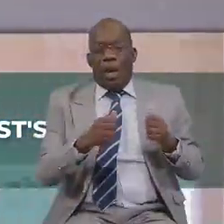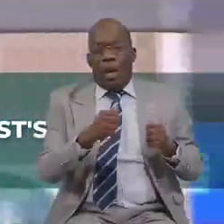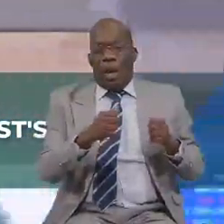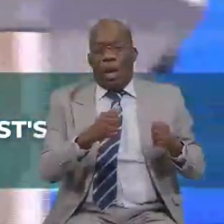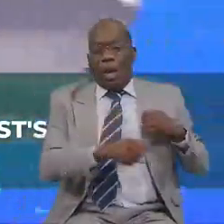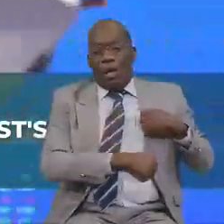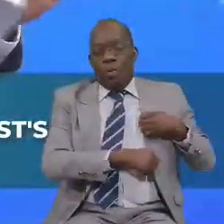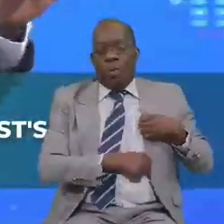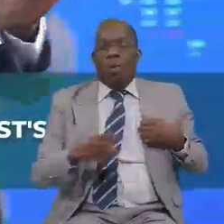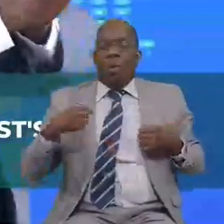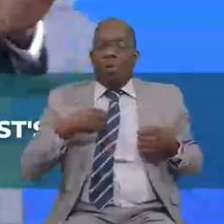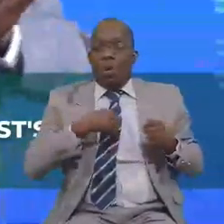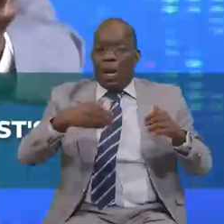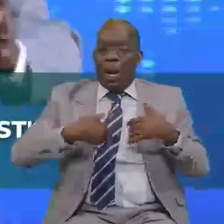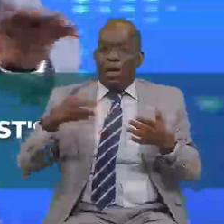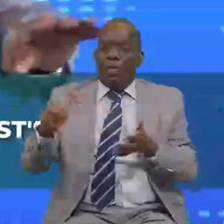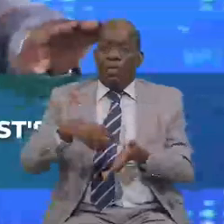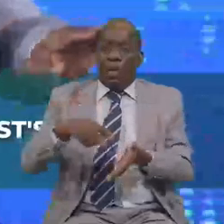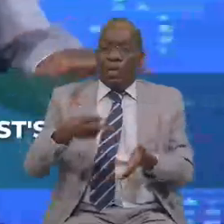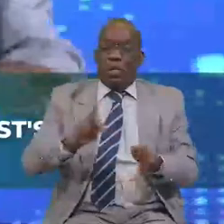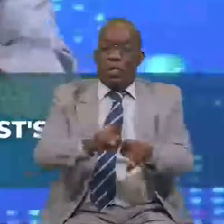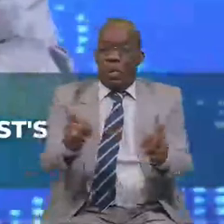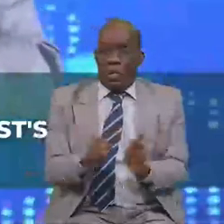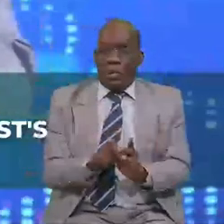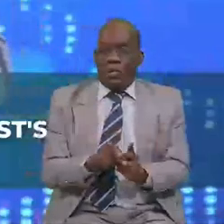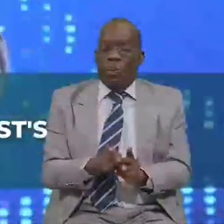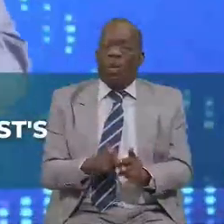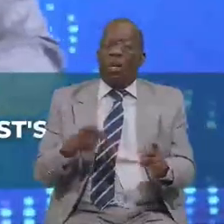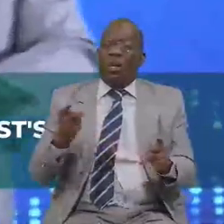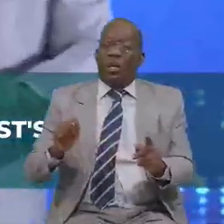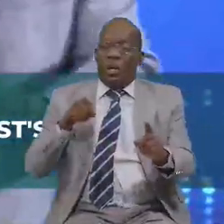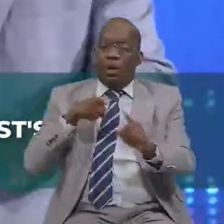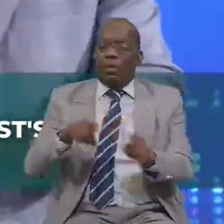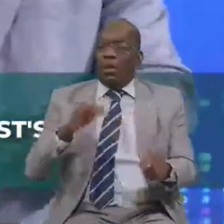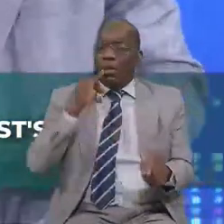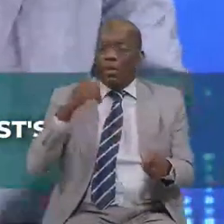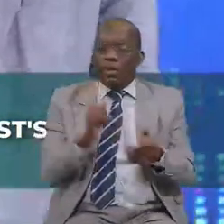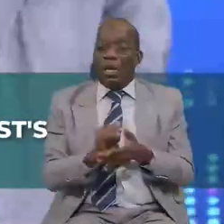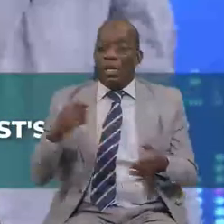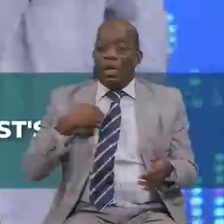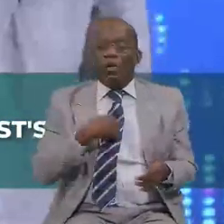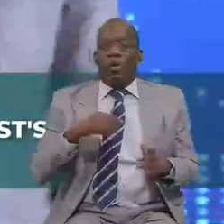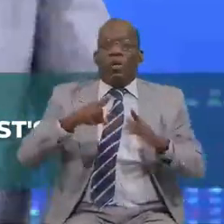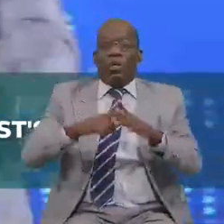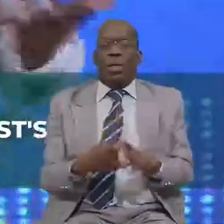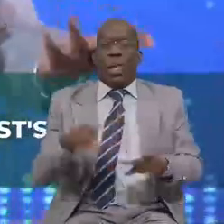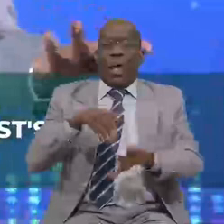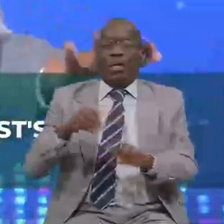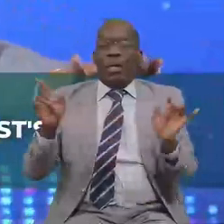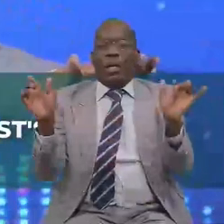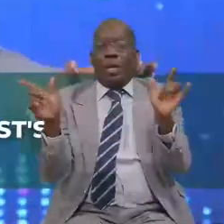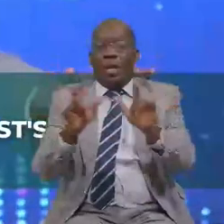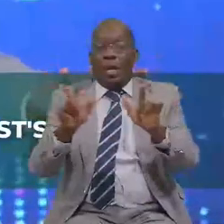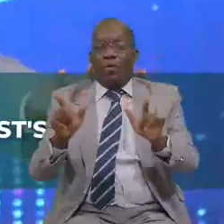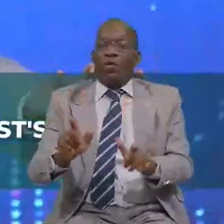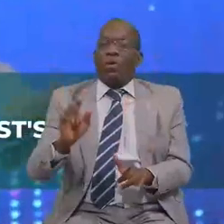Nous avons déjà lu le passage, mais ce qu'il faut retenir, nous commençons tous au niveau zéro. Quand un